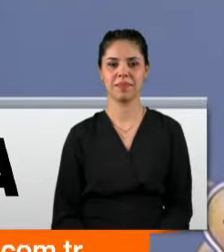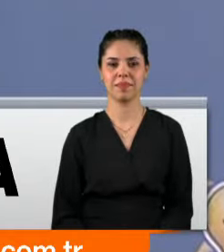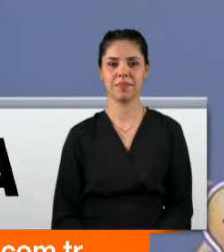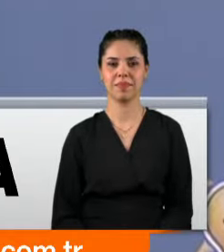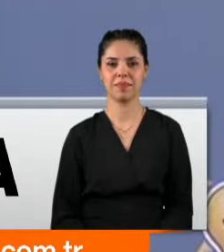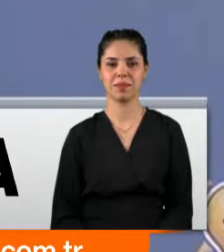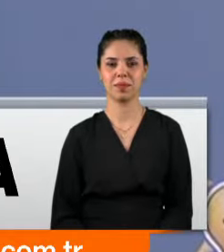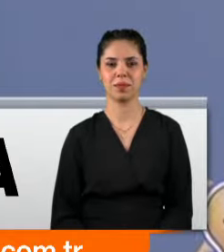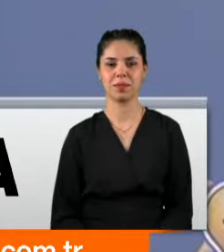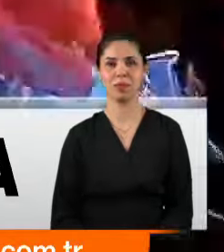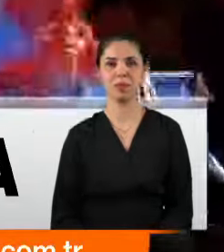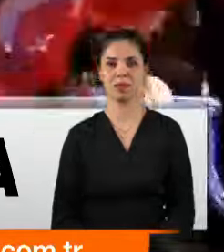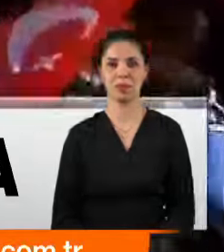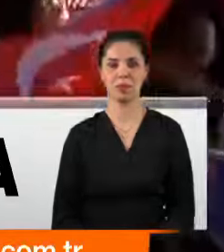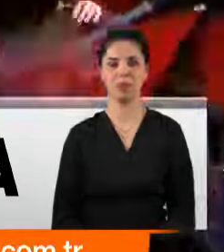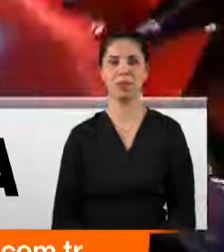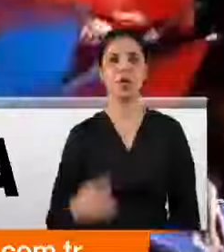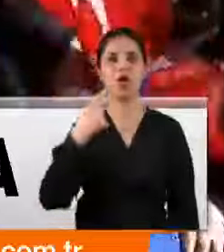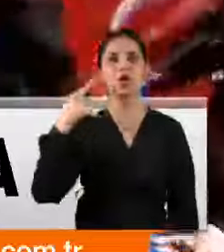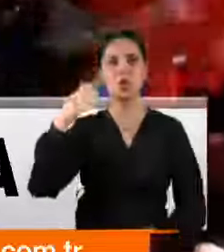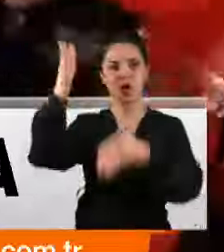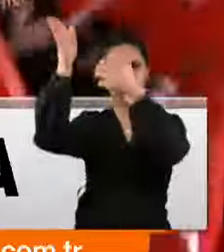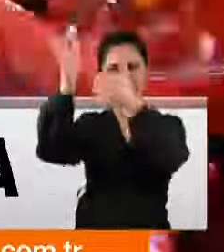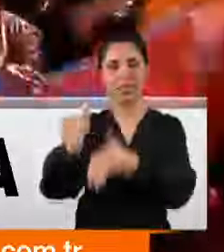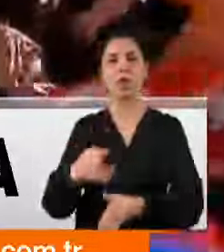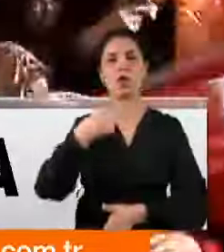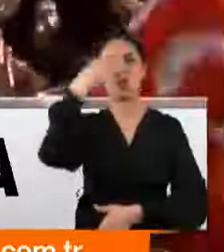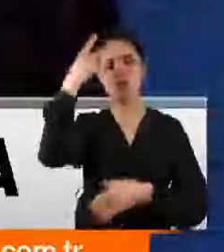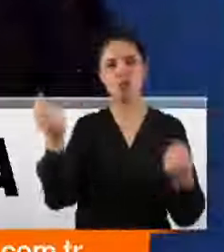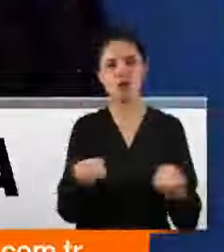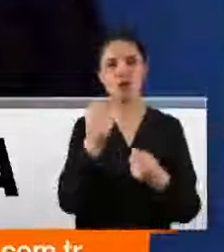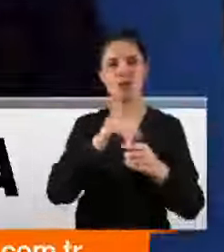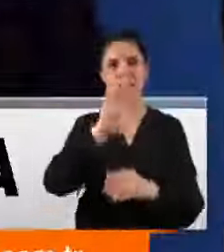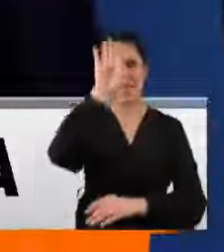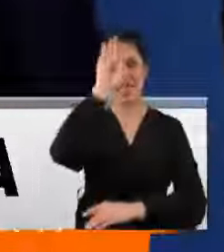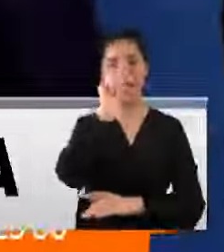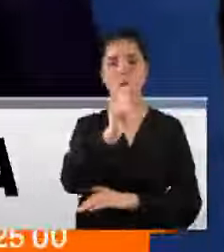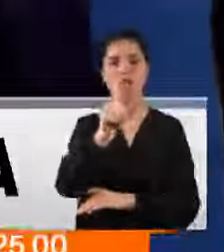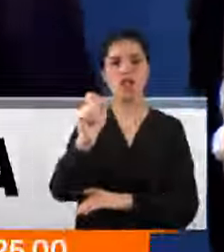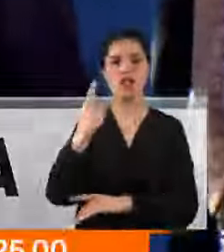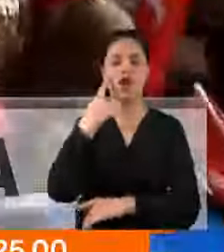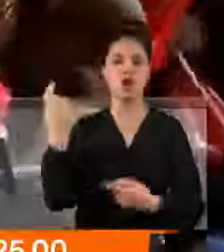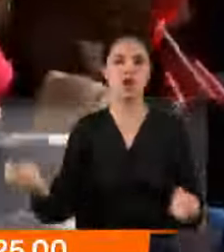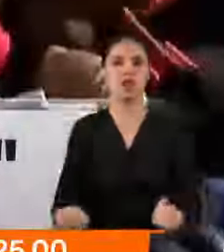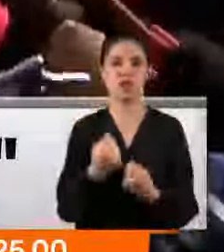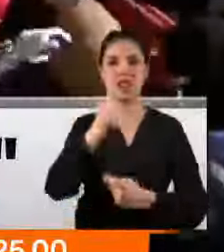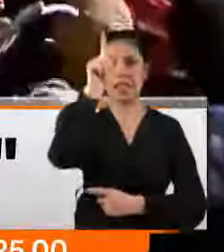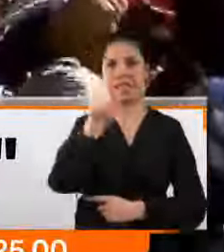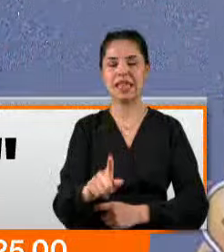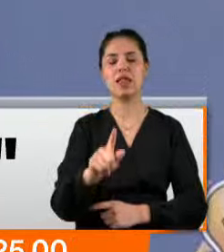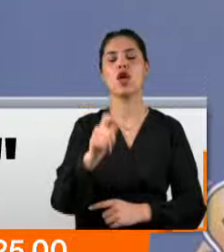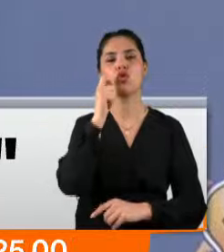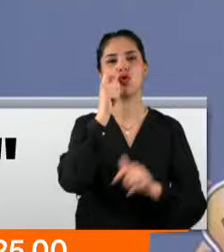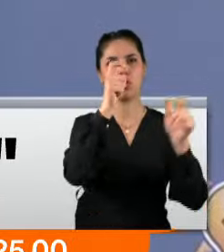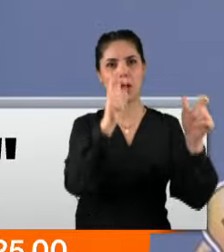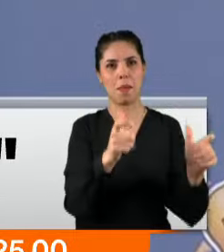Yeniden İstanbul diyoruz. Cumhurbaşkanı Erdoğan, Cuma mesaisini İstanbul'un ilçelerine ayırdı. İlk durak Sultanbeyli'ydi.